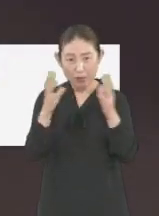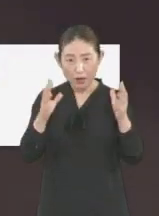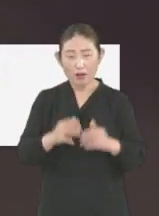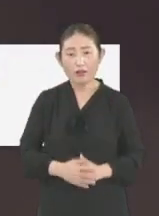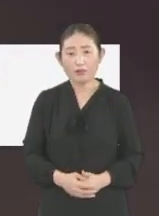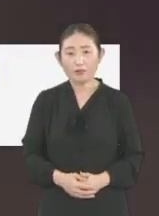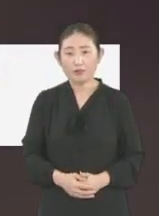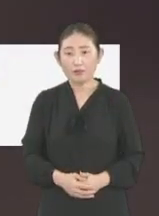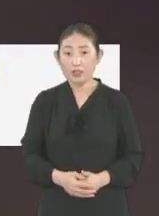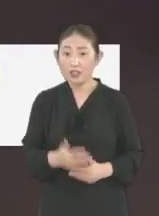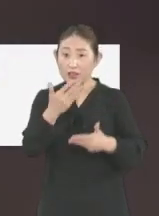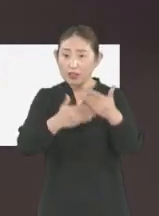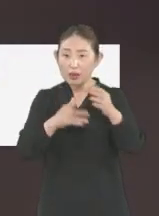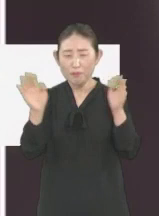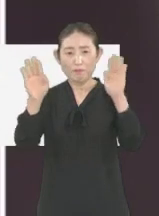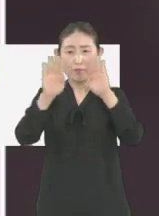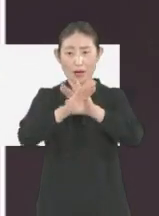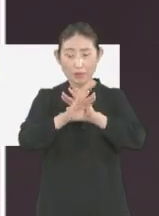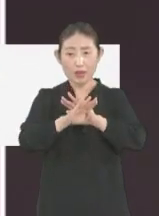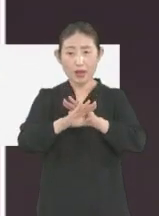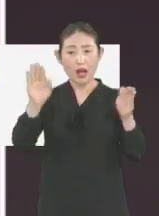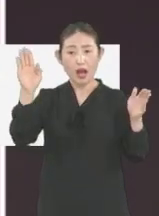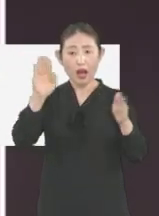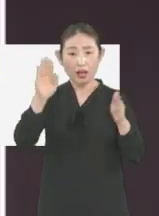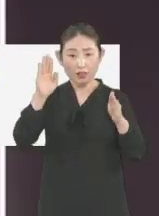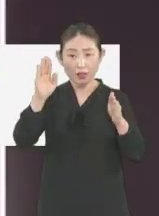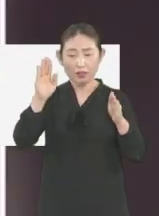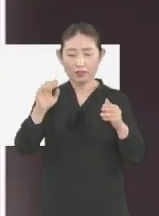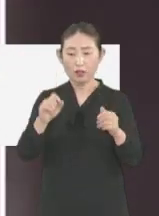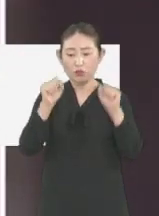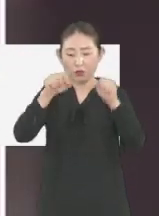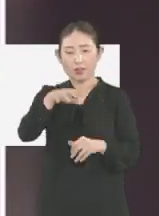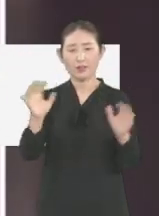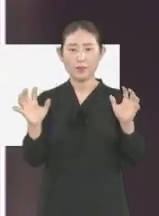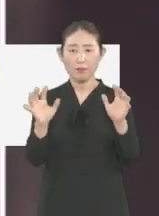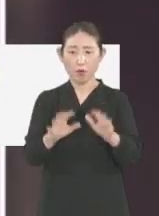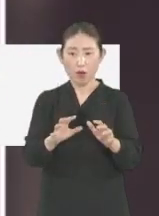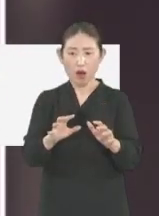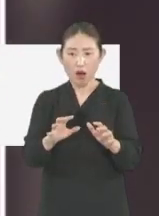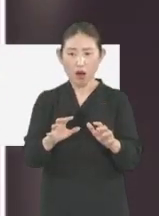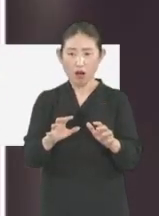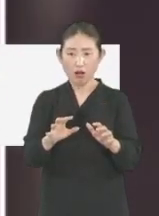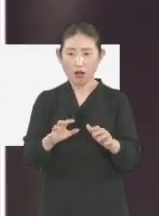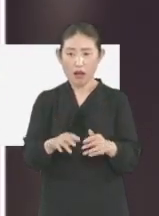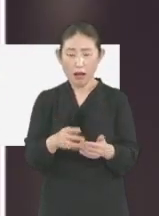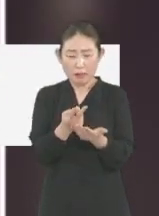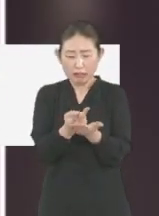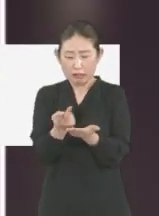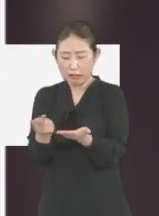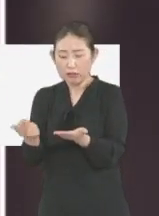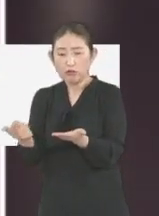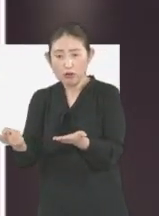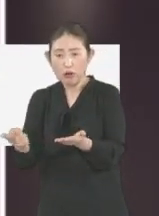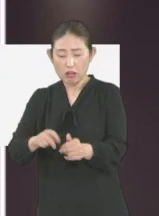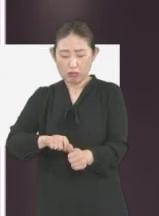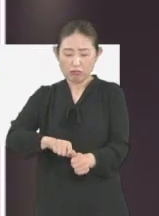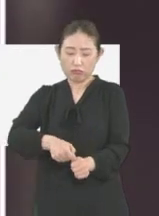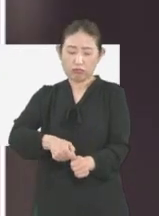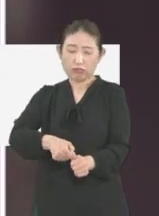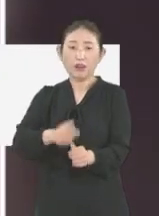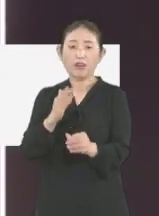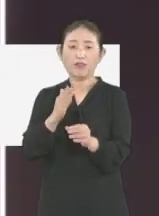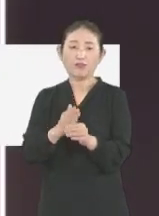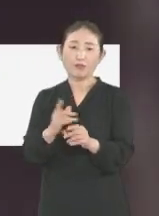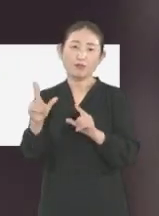있습니다 영상에는 한밤중에 학교 공학관 앞 운동장에서 학생 수십 명이 바닥에 누운 상태로